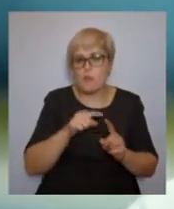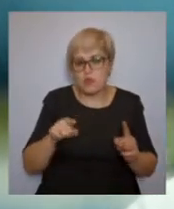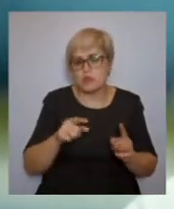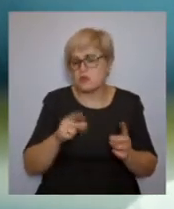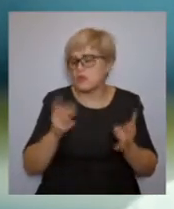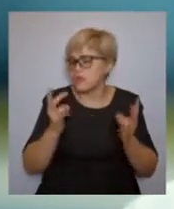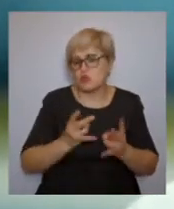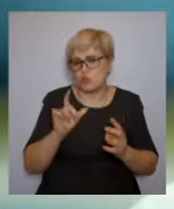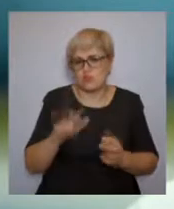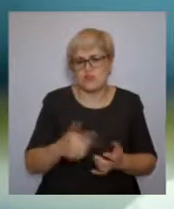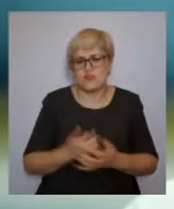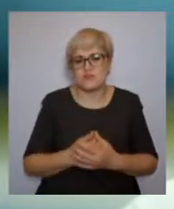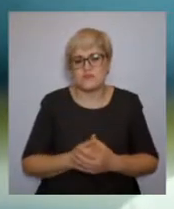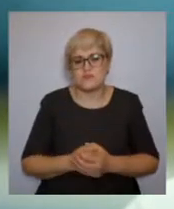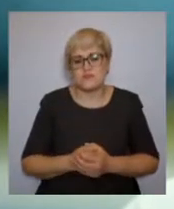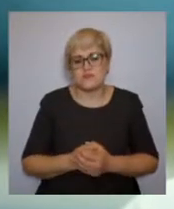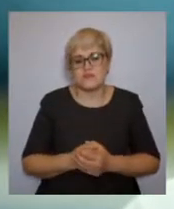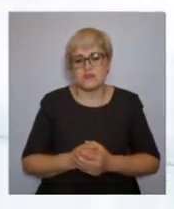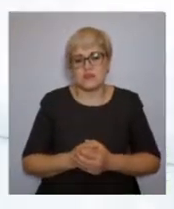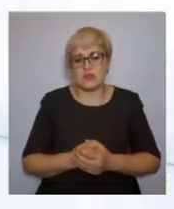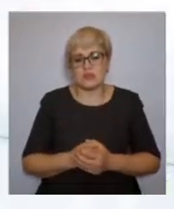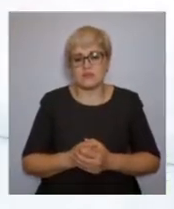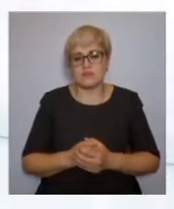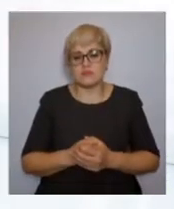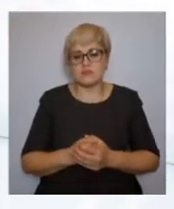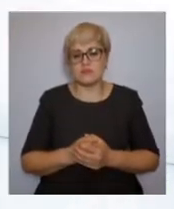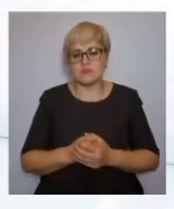кто сейчас она для будет для меня